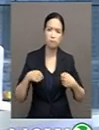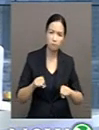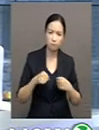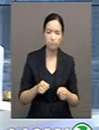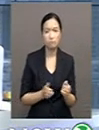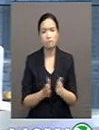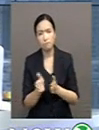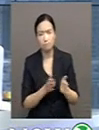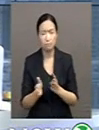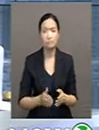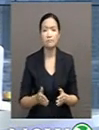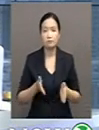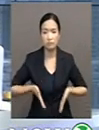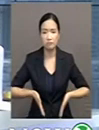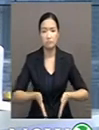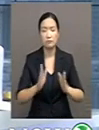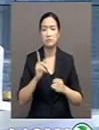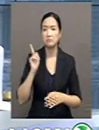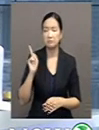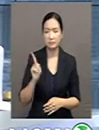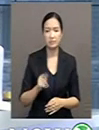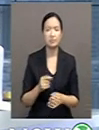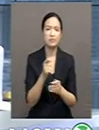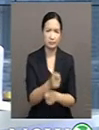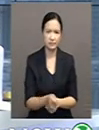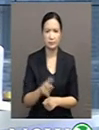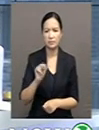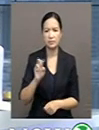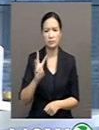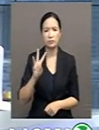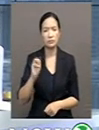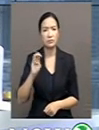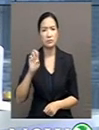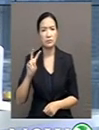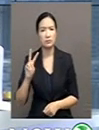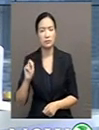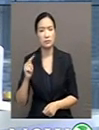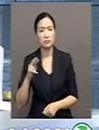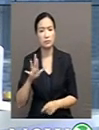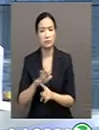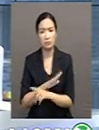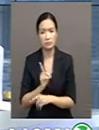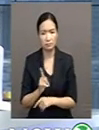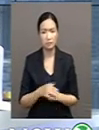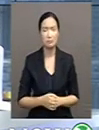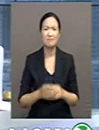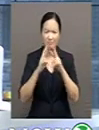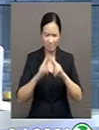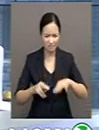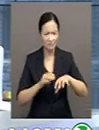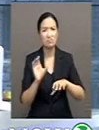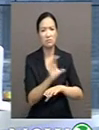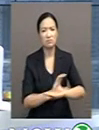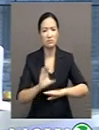วมินทร์ไหมใกล้ๆกับช็อกโกแลตวิวเขาบอกว่าชาวบ้านเนี่ยแทบไม่ต้องหลับต้องนอนกันเลย ไม่แน่ใจว่าแก๊งซิ่งกับยุ